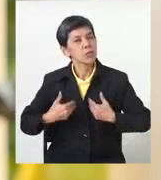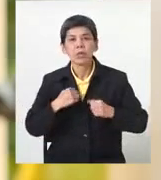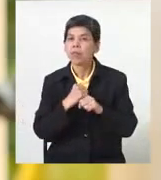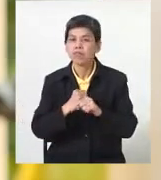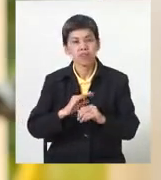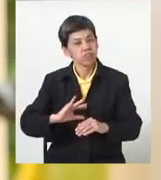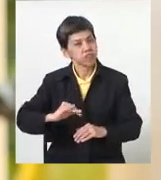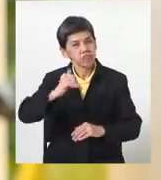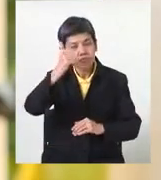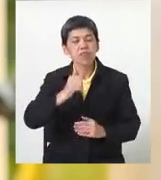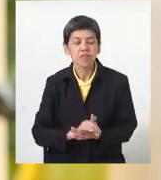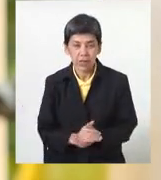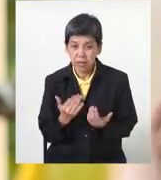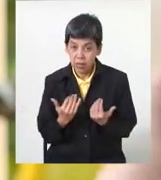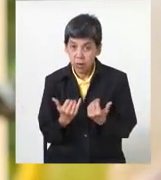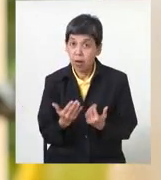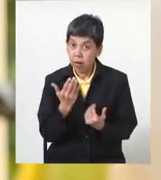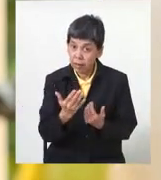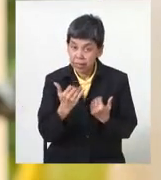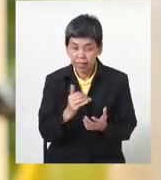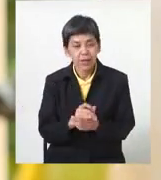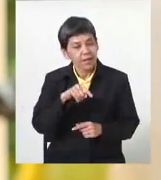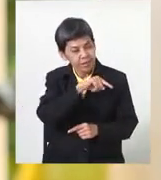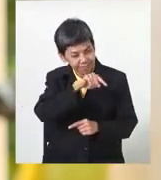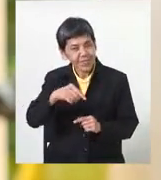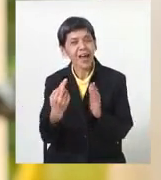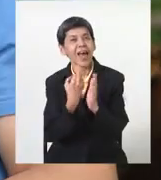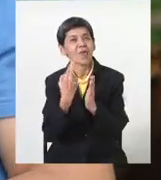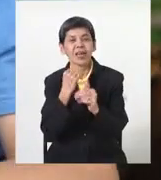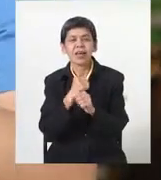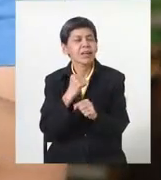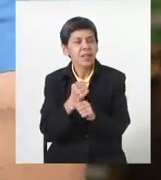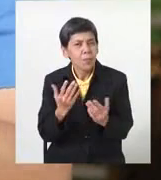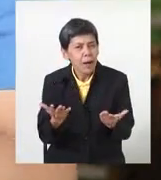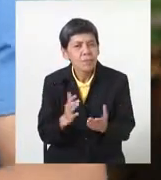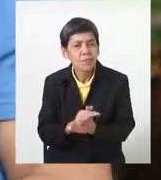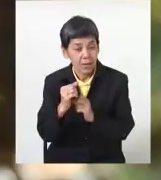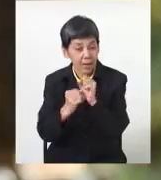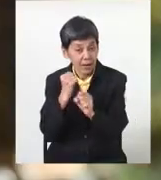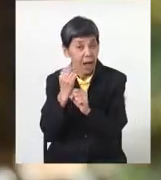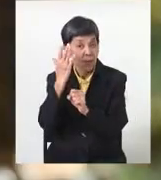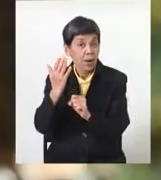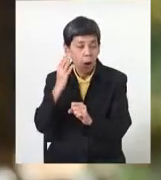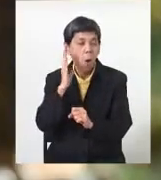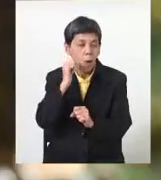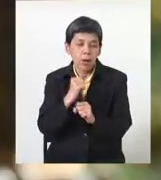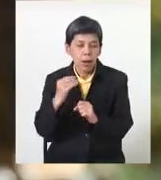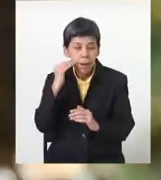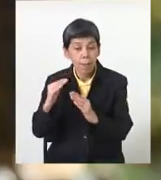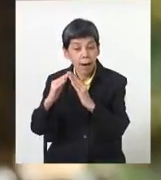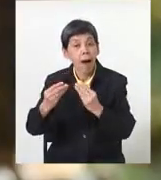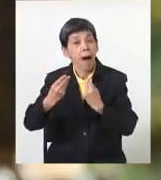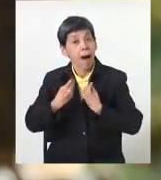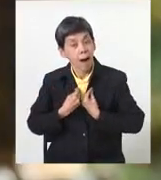ทำธุรกิจจนประสบความสำเร็จนะฮะตอนนี้กลับมาที่ดำเนินสะดวกเมาทำอะไรที่นี่บ้างครับเเมื่อ 5ปีที่แล้วเนี่ยคุณพ่อมา